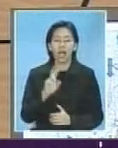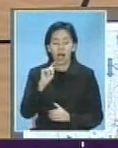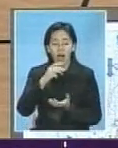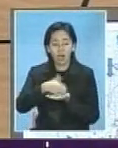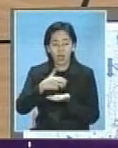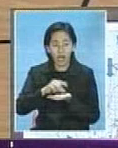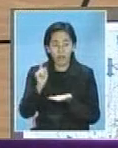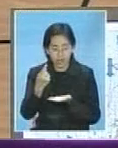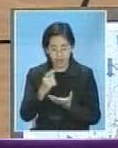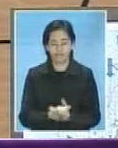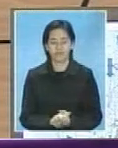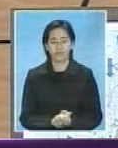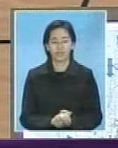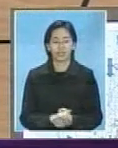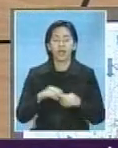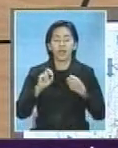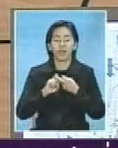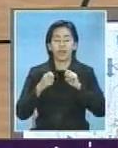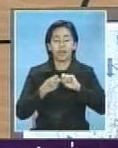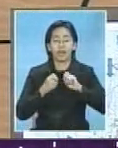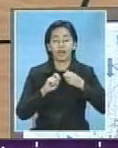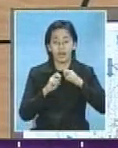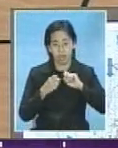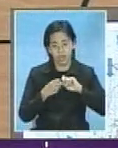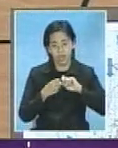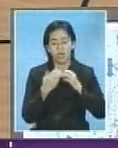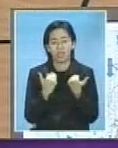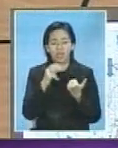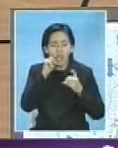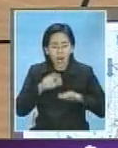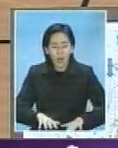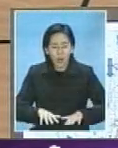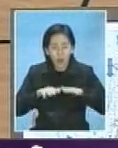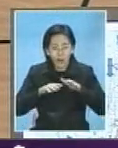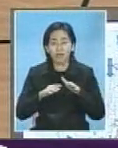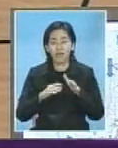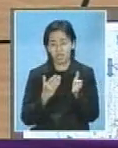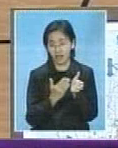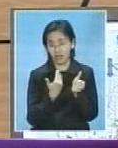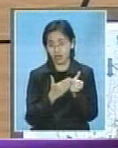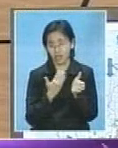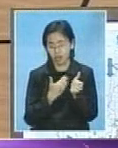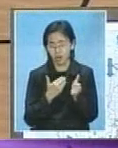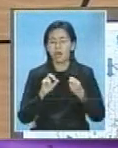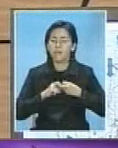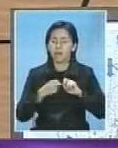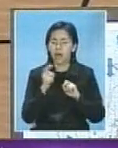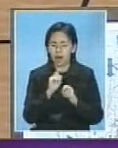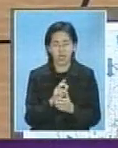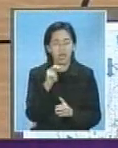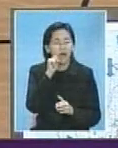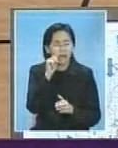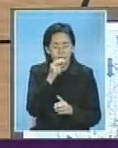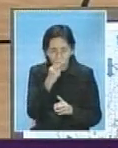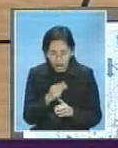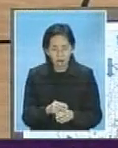นึ่งครับว่าปัญหาจากการน้ำท่วมในฝั่งตะวันตกนั้นมีสาเหตุจากการพบรอยรั่ว